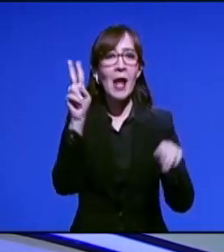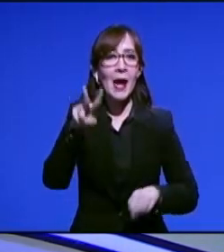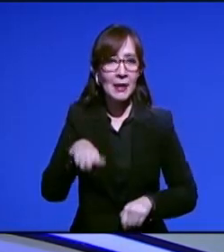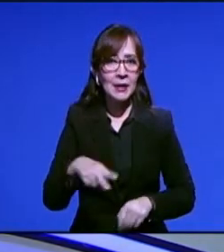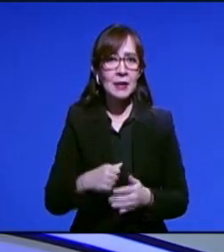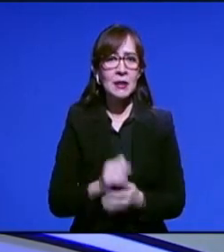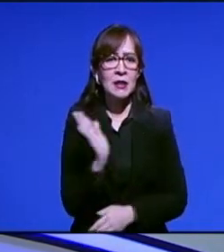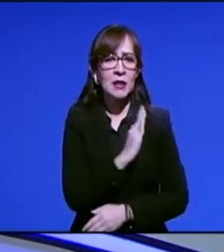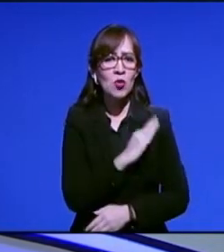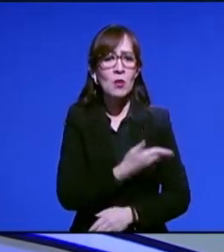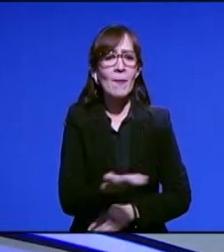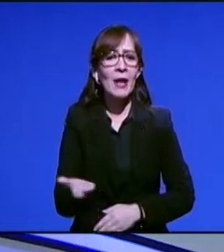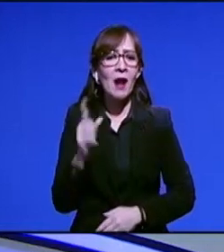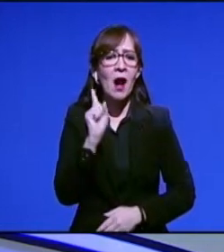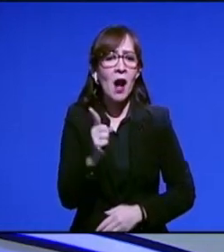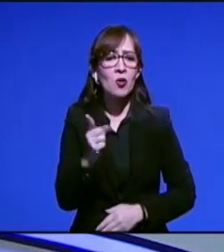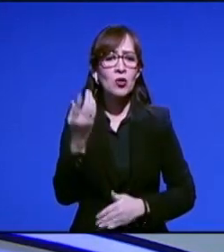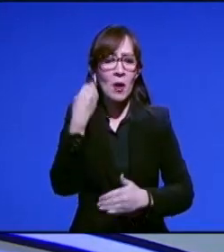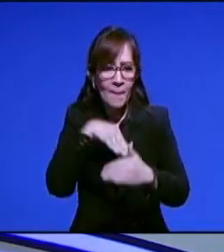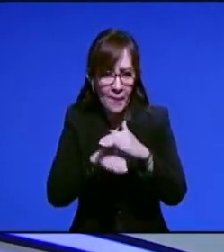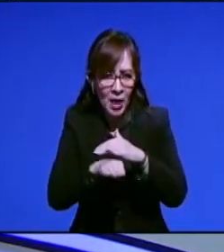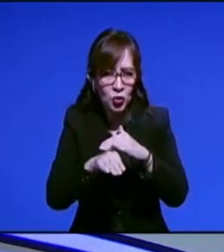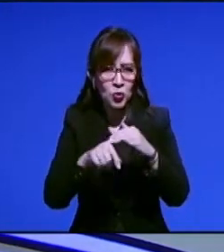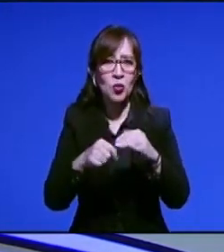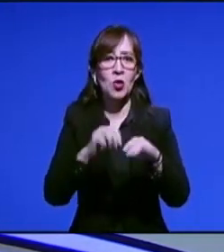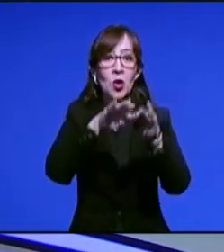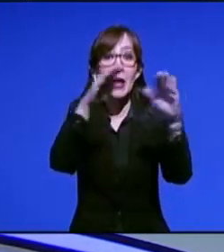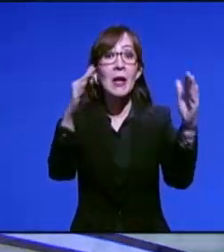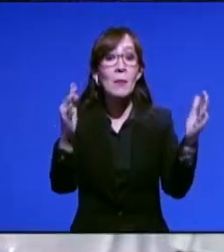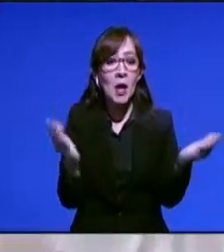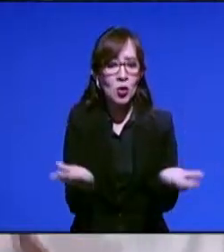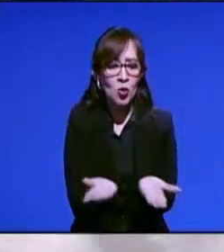harus masuk ke dalam sekolah dengan menyelinap di lubang pagar sekolah.